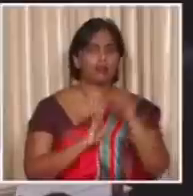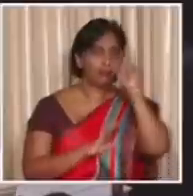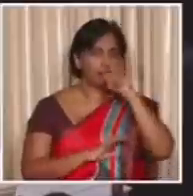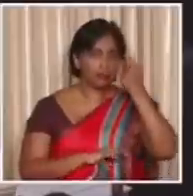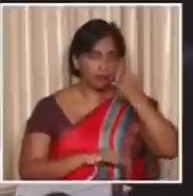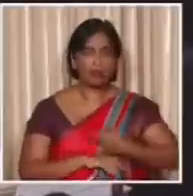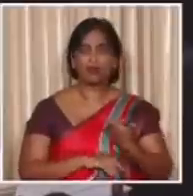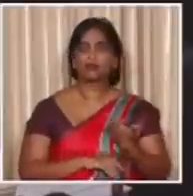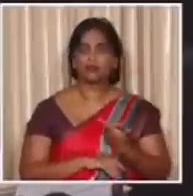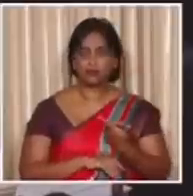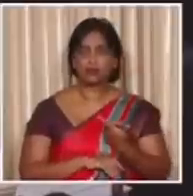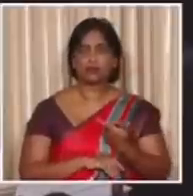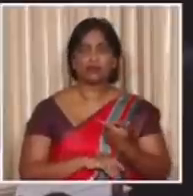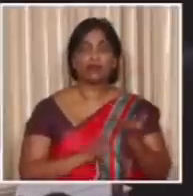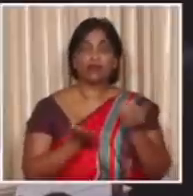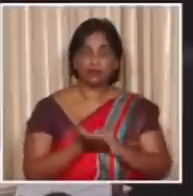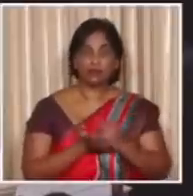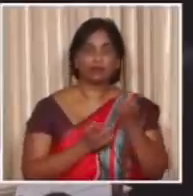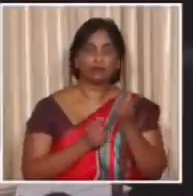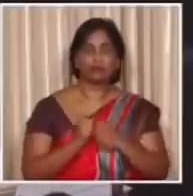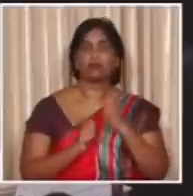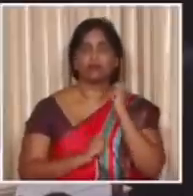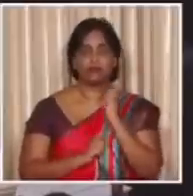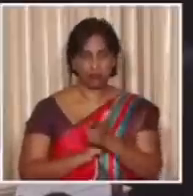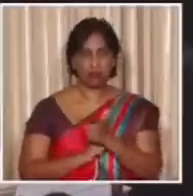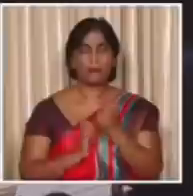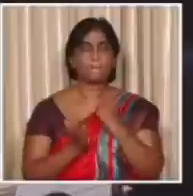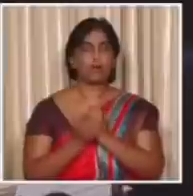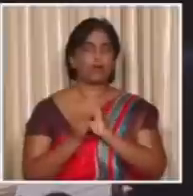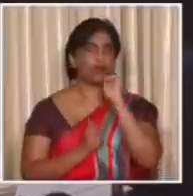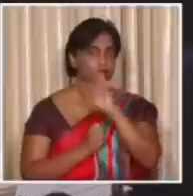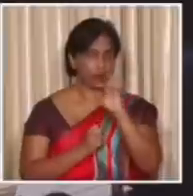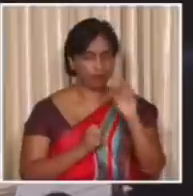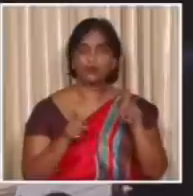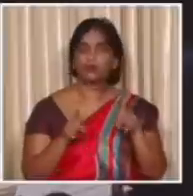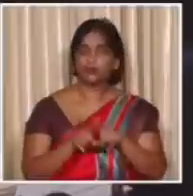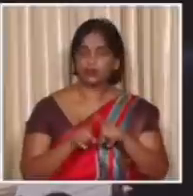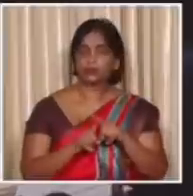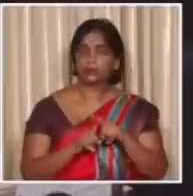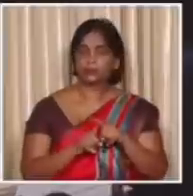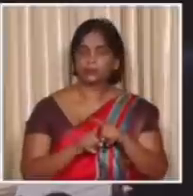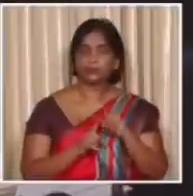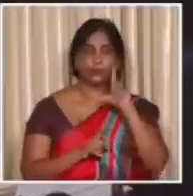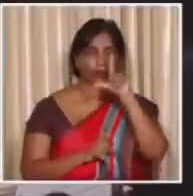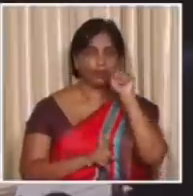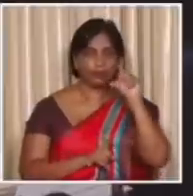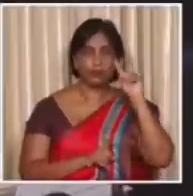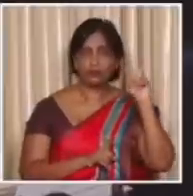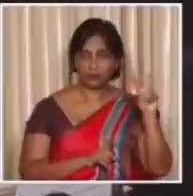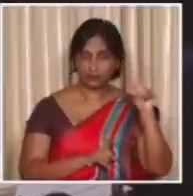අන්තිමට ලැබෙන වැටුප අමතරව යම් ගාණක් ඔවුන් ගෙවන්න ඕන බැංකුවට. ඒ වගේම